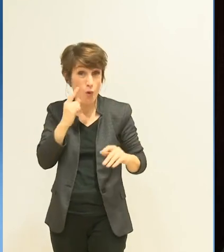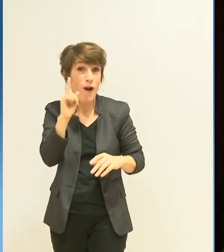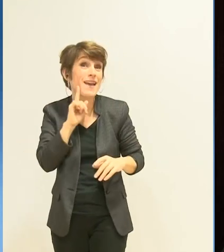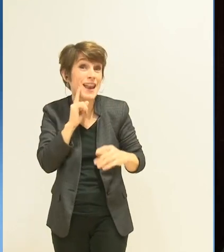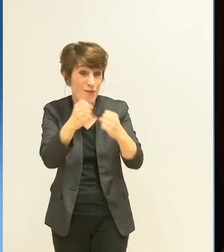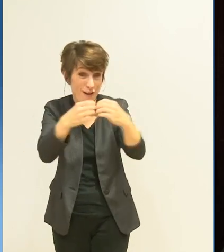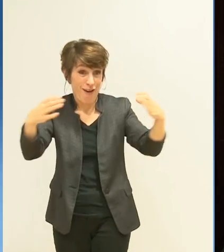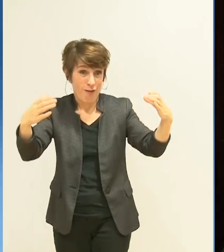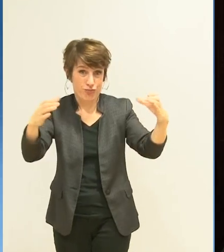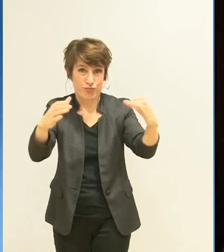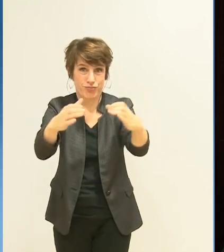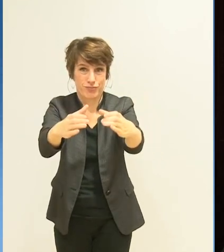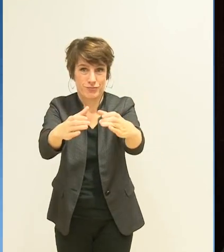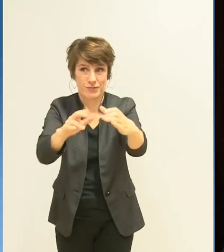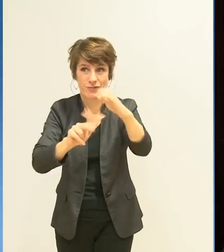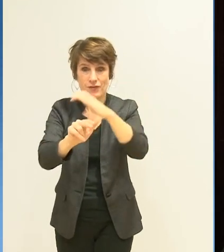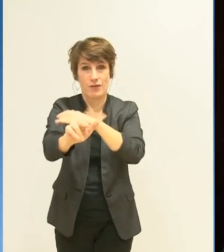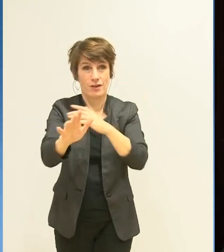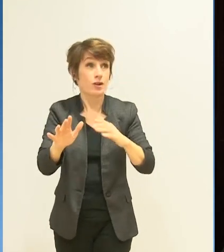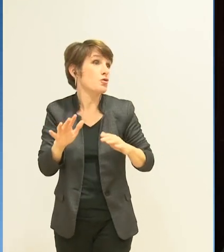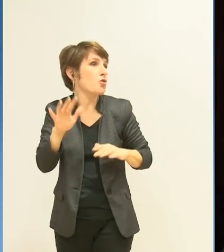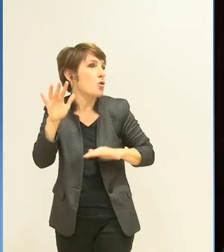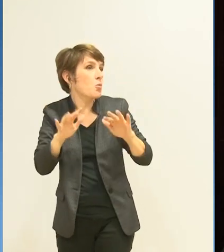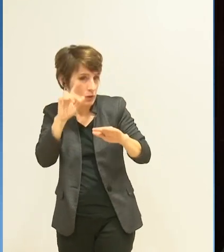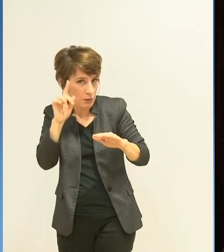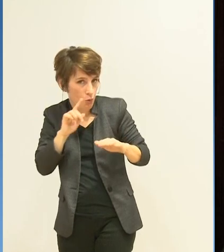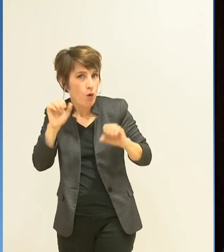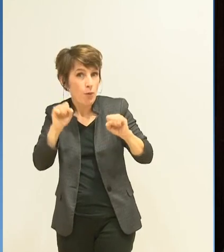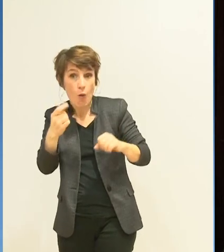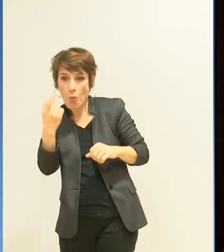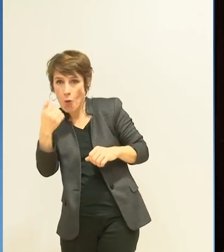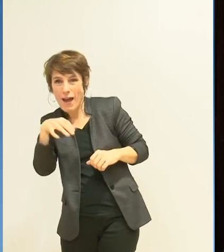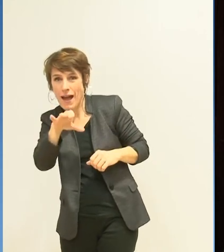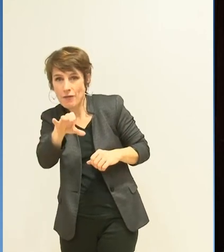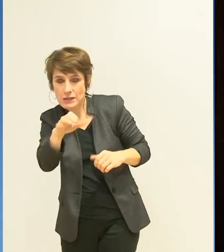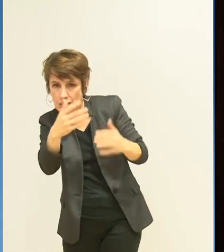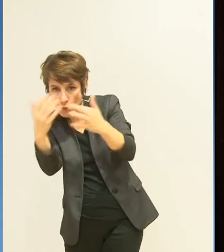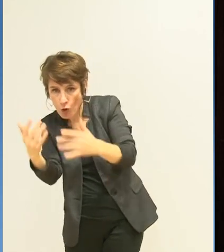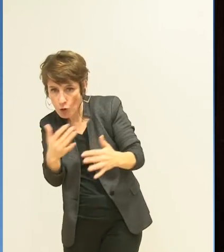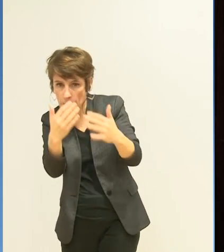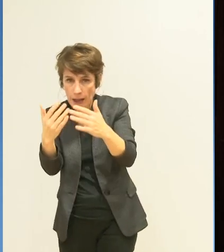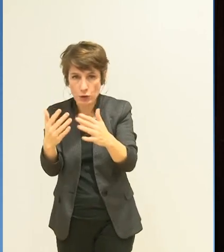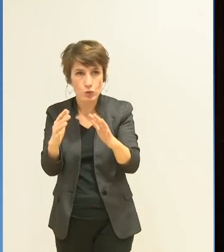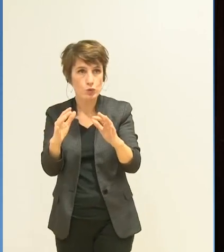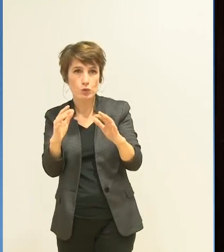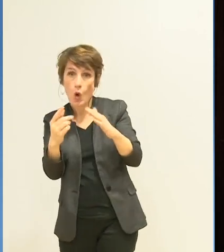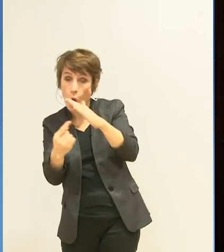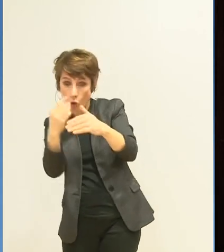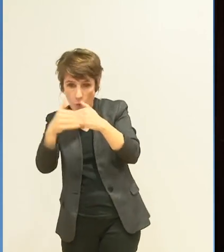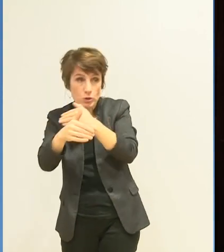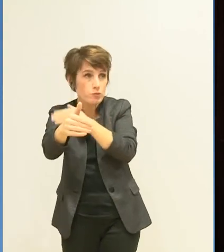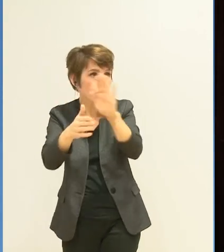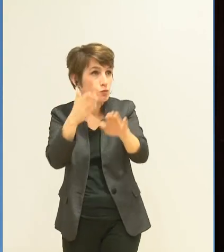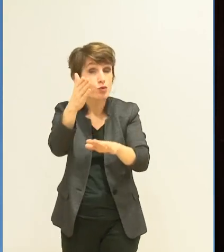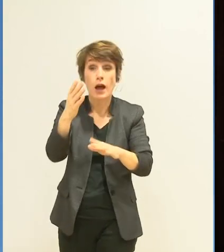de revoir cet investissement il a été fait de façon juste mais rien